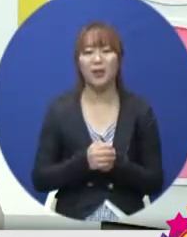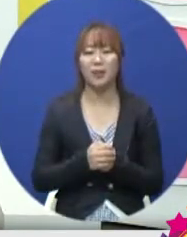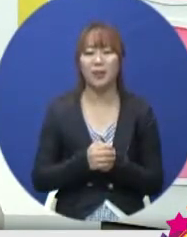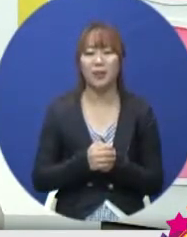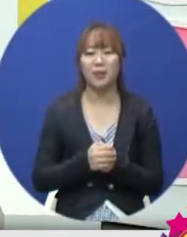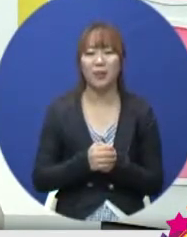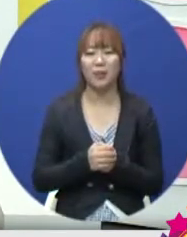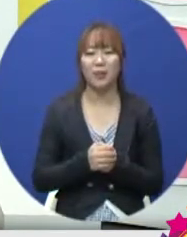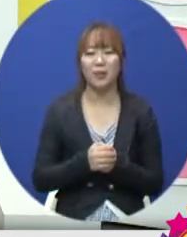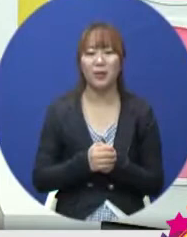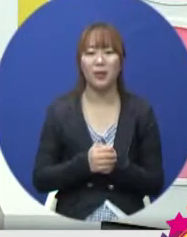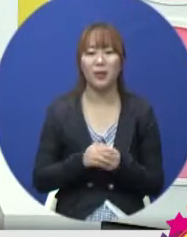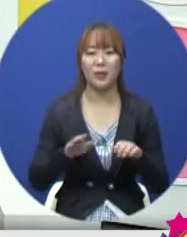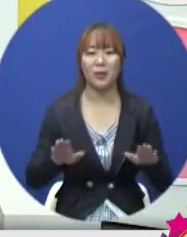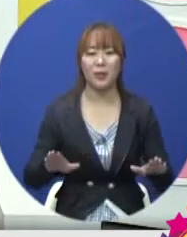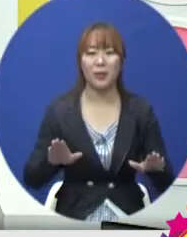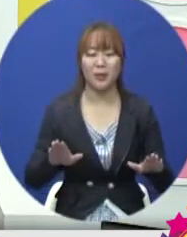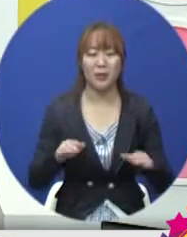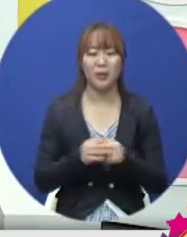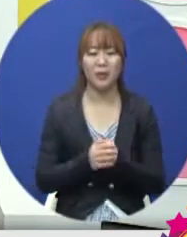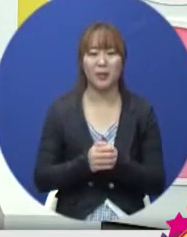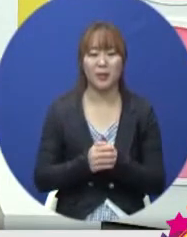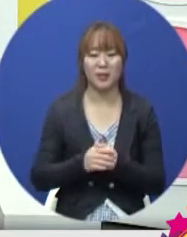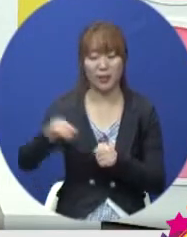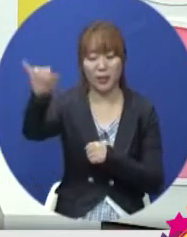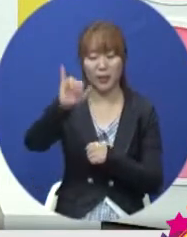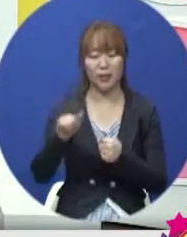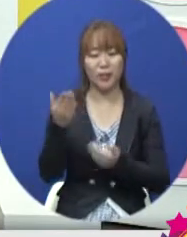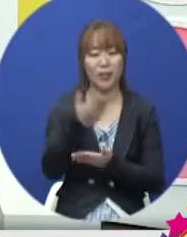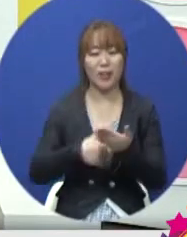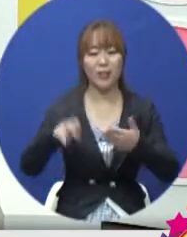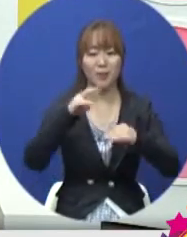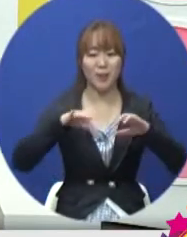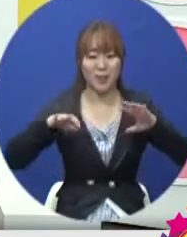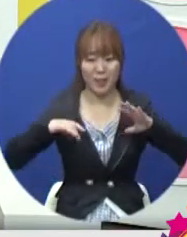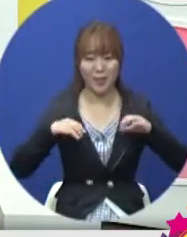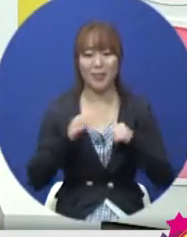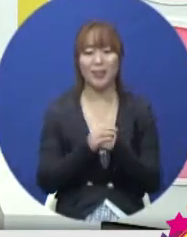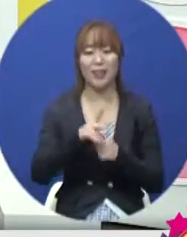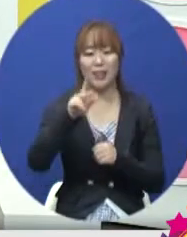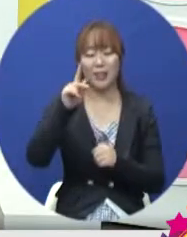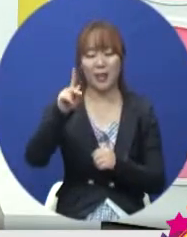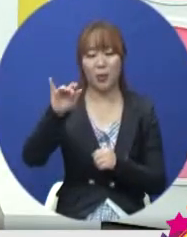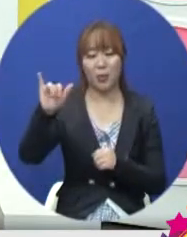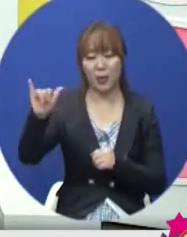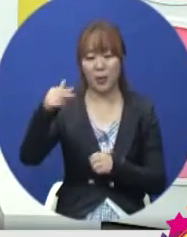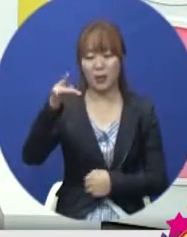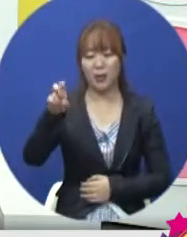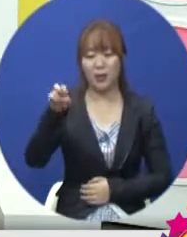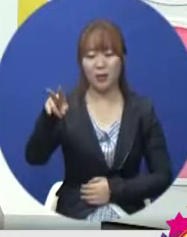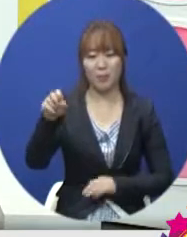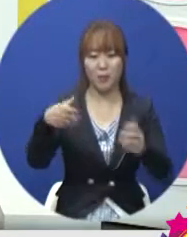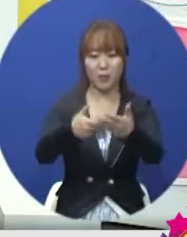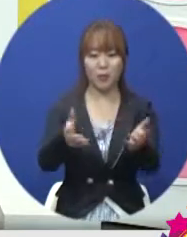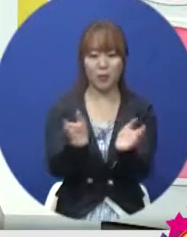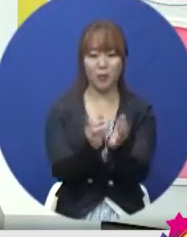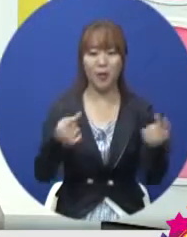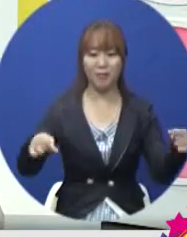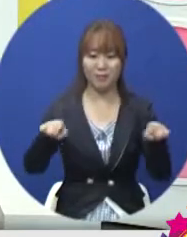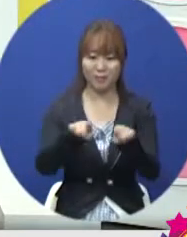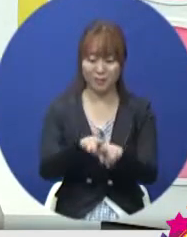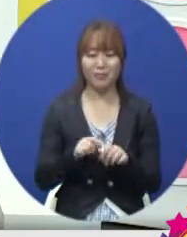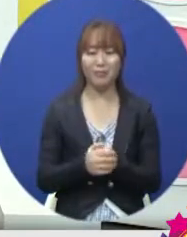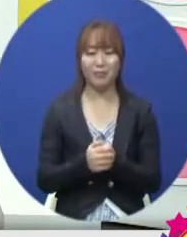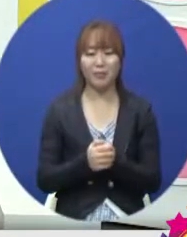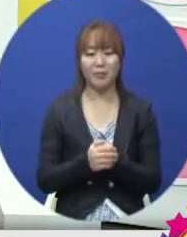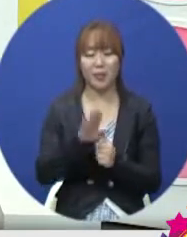네. 네. 오늘 자 생방송? 오늘 생방송 전국 나눔 노래자랑은요 네. KY 금연 그룹과 함께